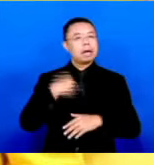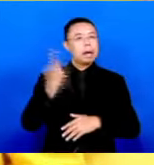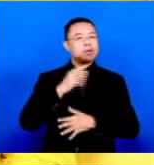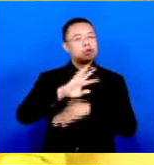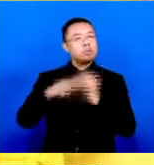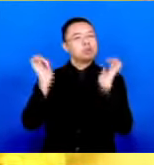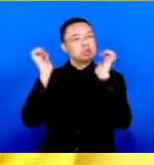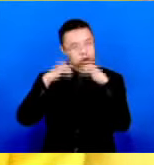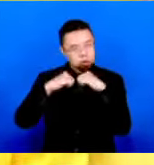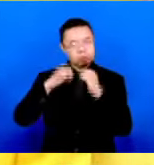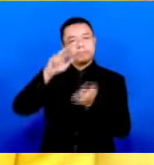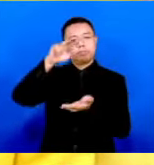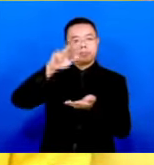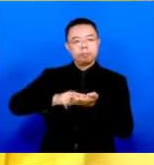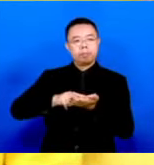dan diputuskan